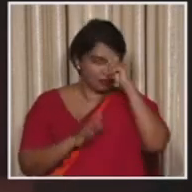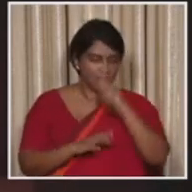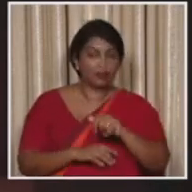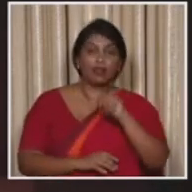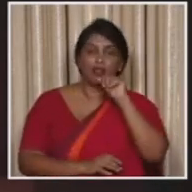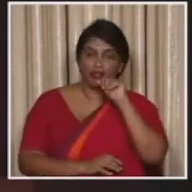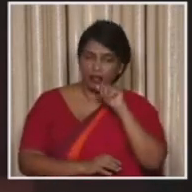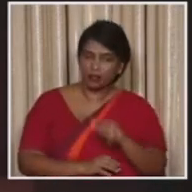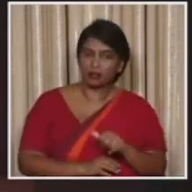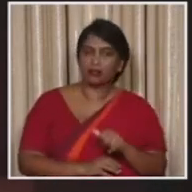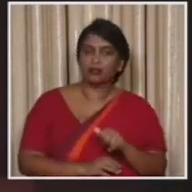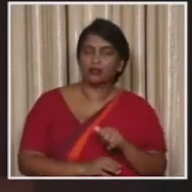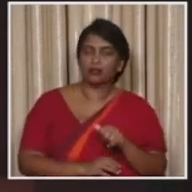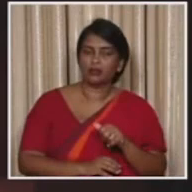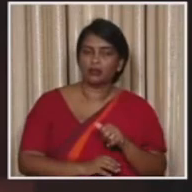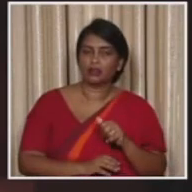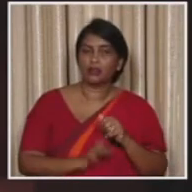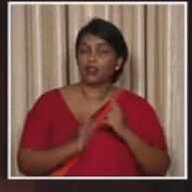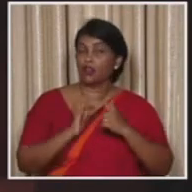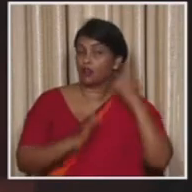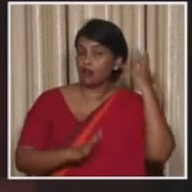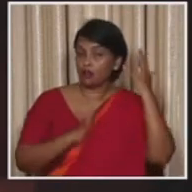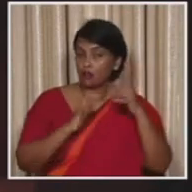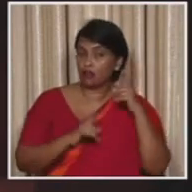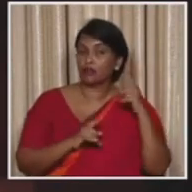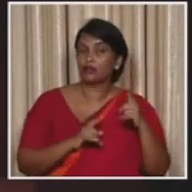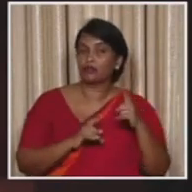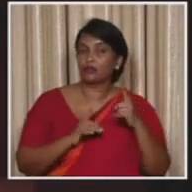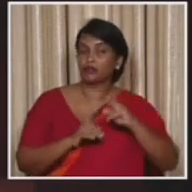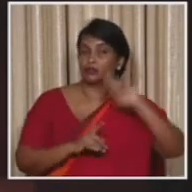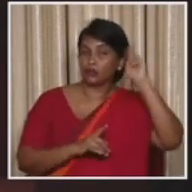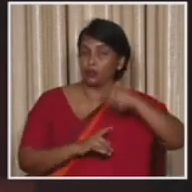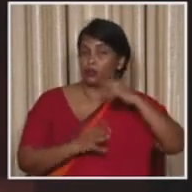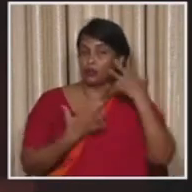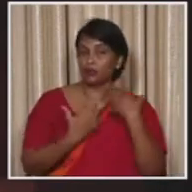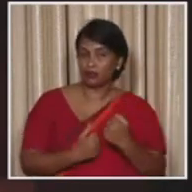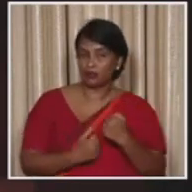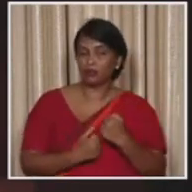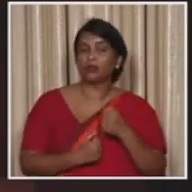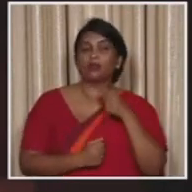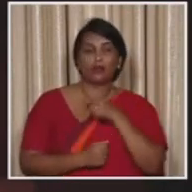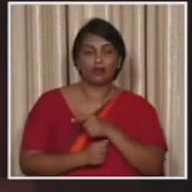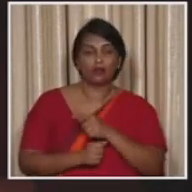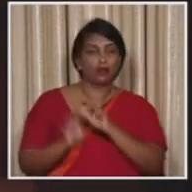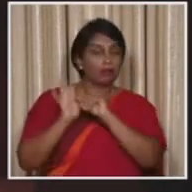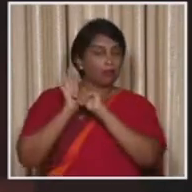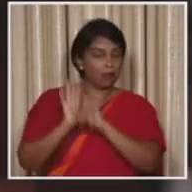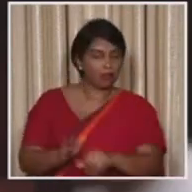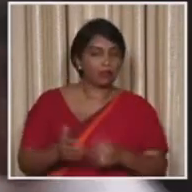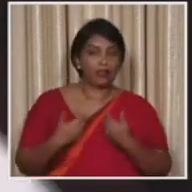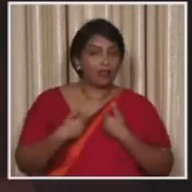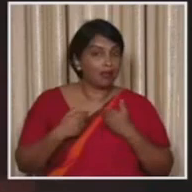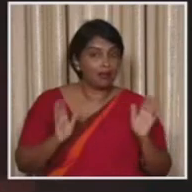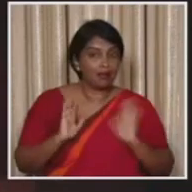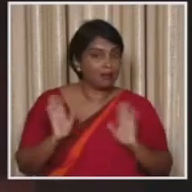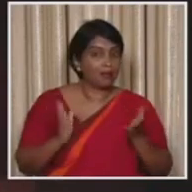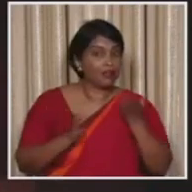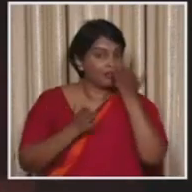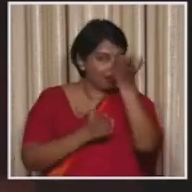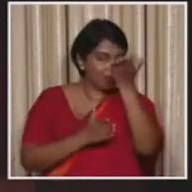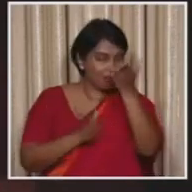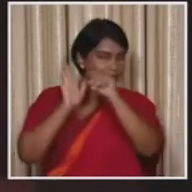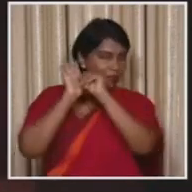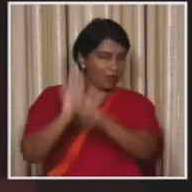වශයෙන්ම ජාත්‍යන්තරයේ ලොකුම ජයග්‍රහණ ලැබලා එයාව කොන්කරේ අපි නෙවෙයි තමුන්නාන්සලා